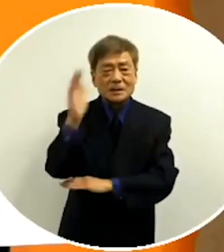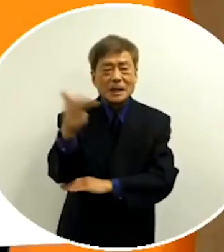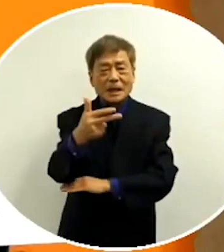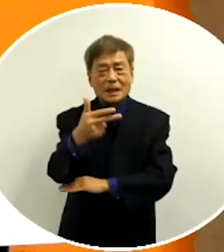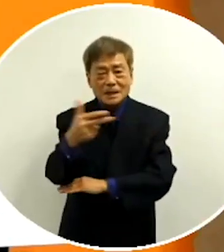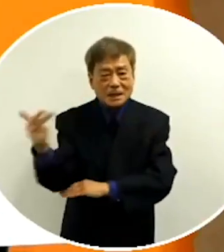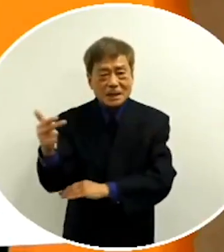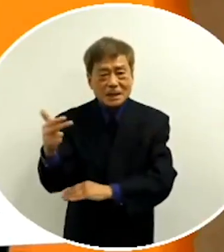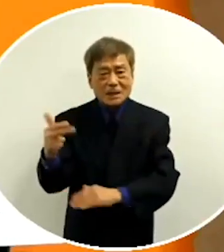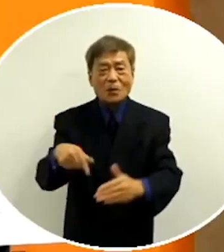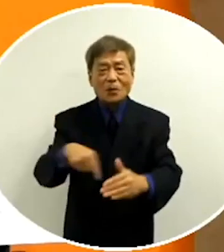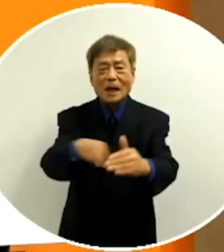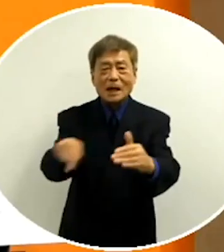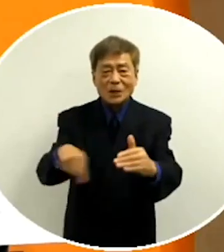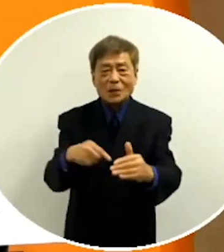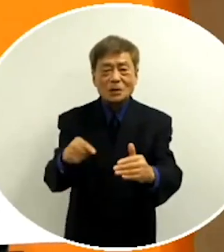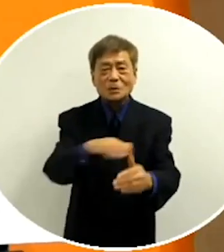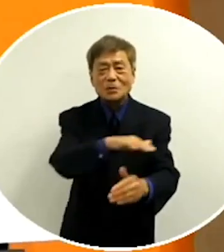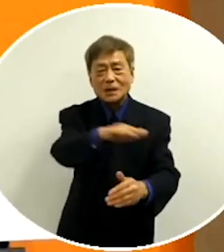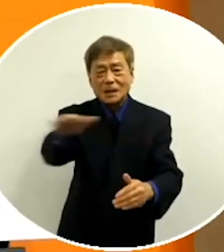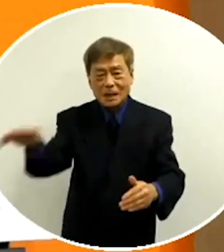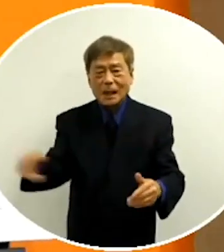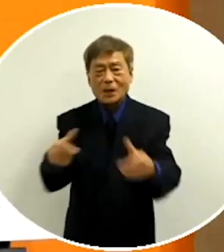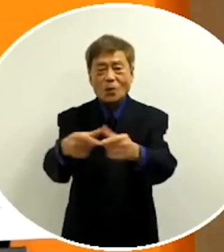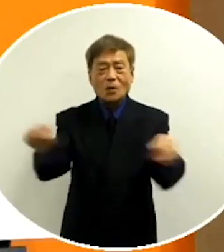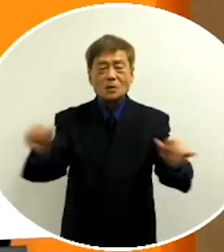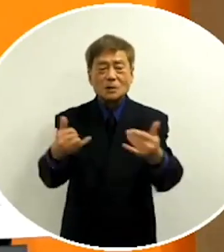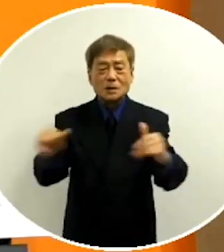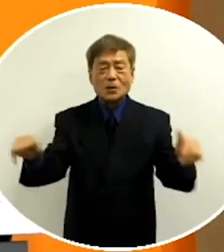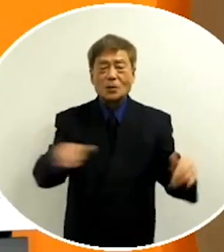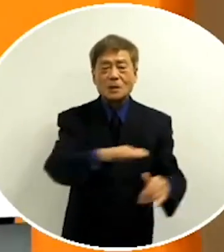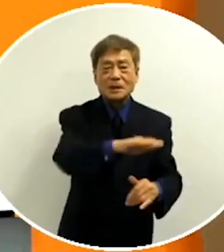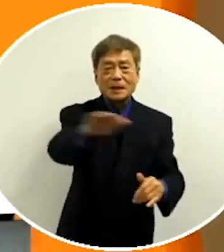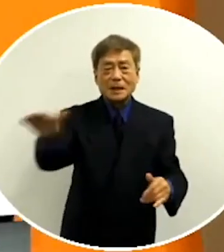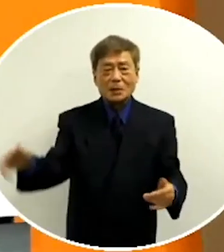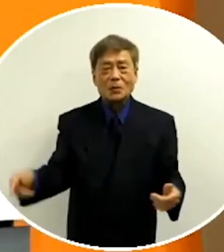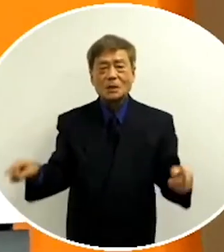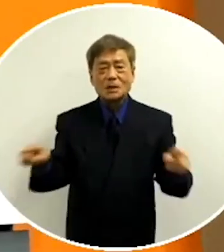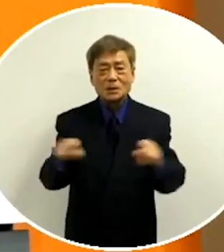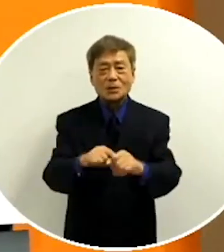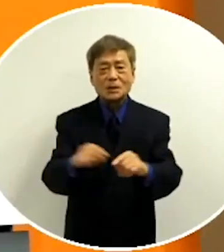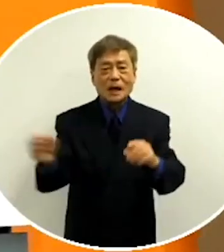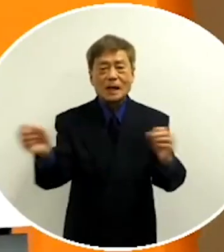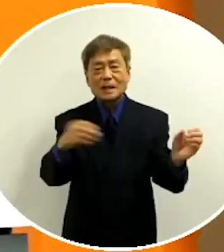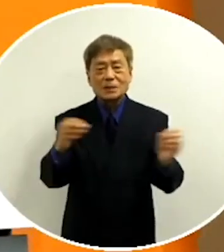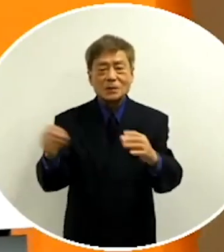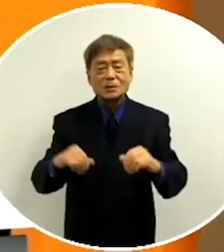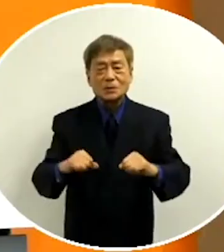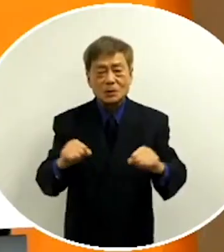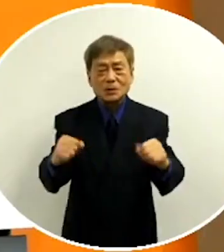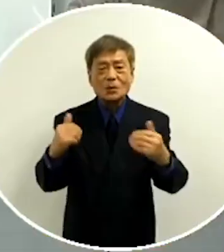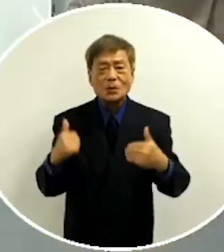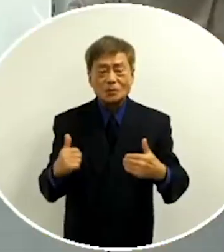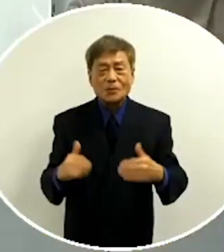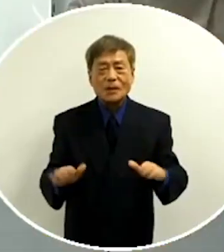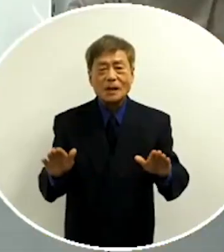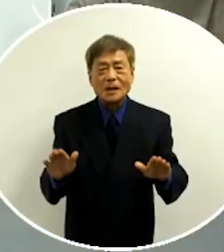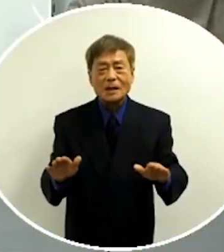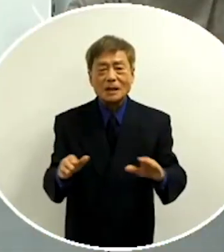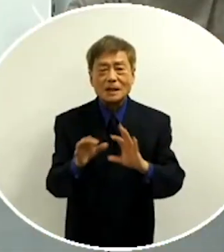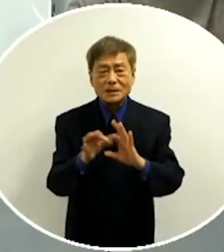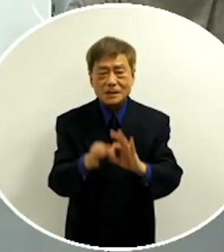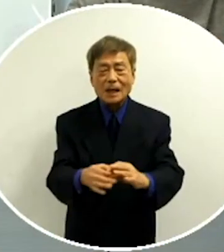決して簡単な時代じゃないと思うんですね難しいで時代が続くと思うんですだからこそ対話を通して